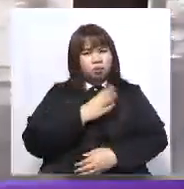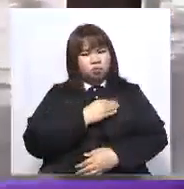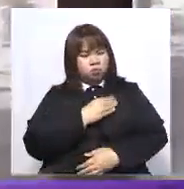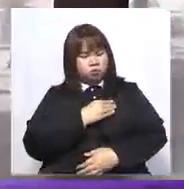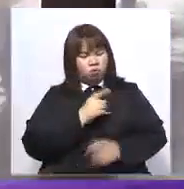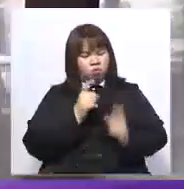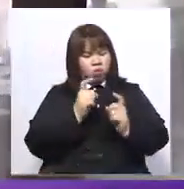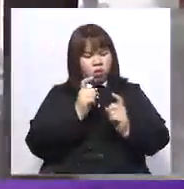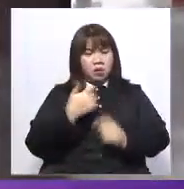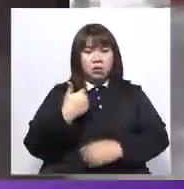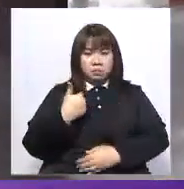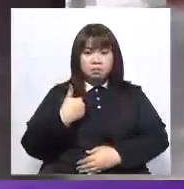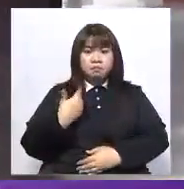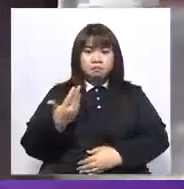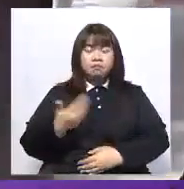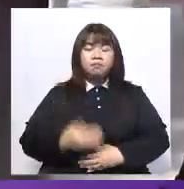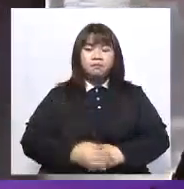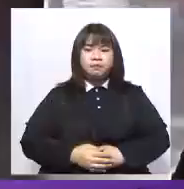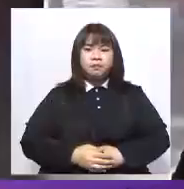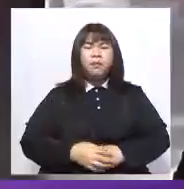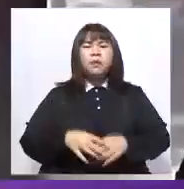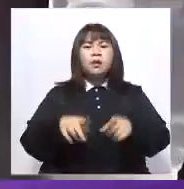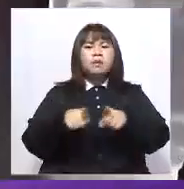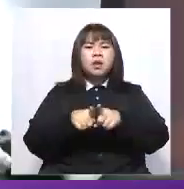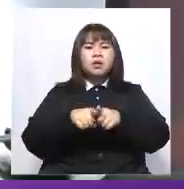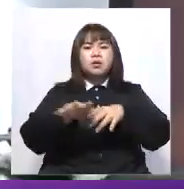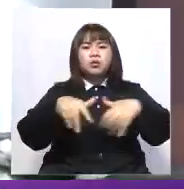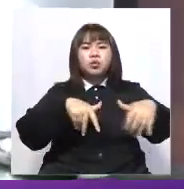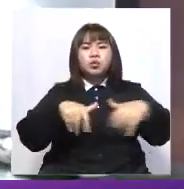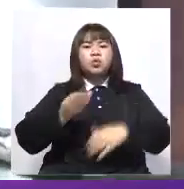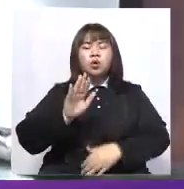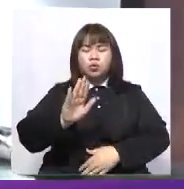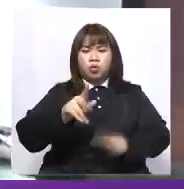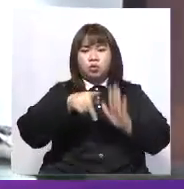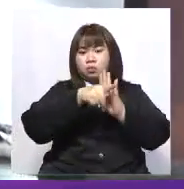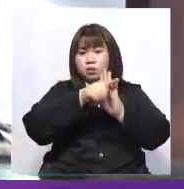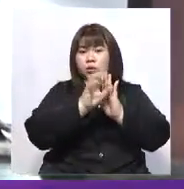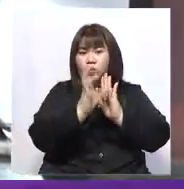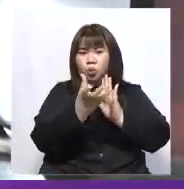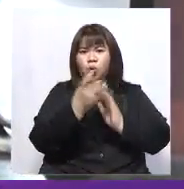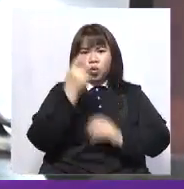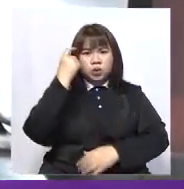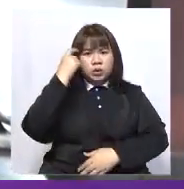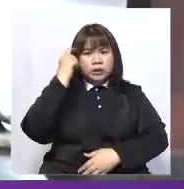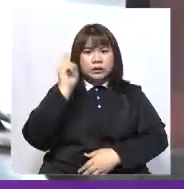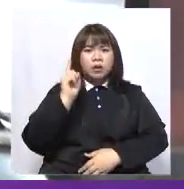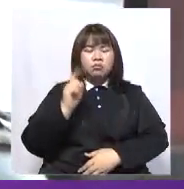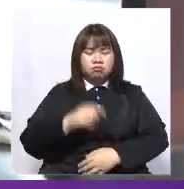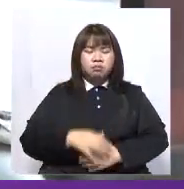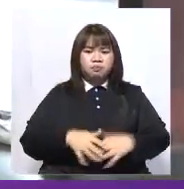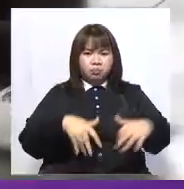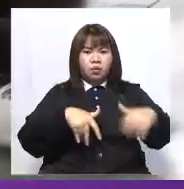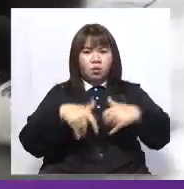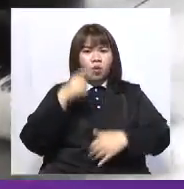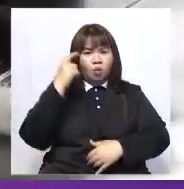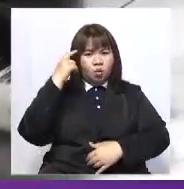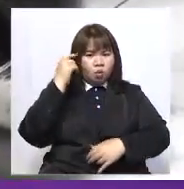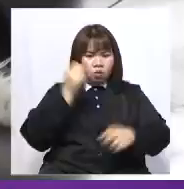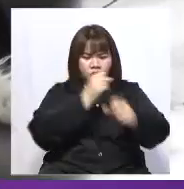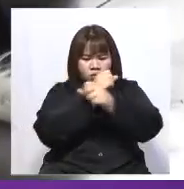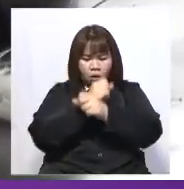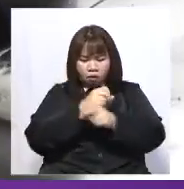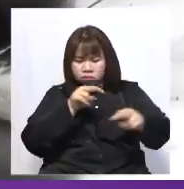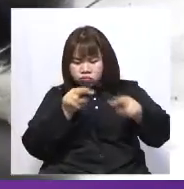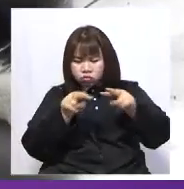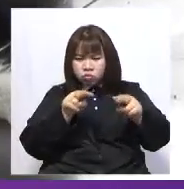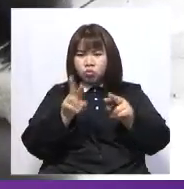ความไม่ปลอดภัยที่จะเกิดขึ้นได้เช่นเดียวกันกับประชาชนในพื้นที่ของจังหวัดพิษณุโลกประชาชนต่างตื่นตัวและช่วยกันเฝ้าระวังส